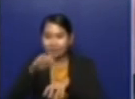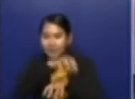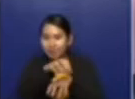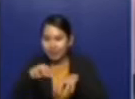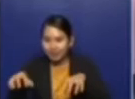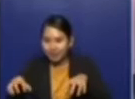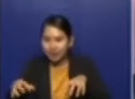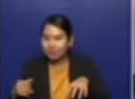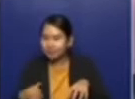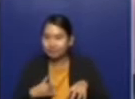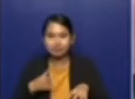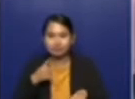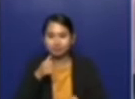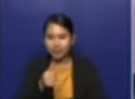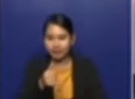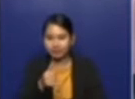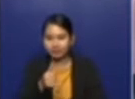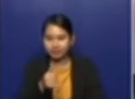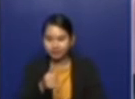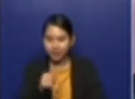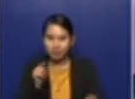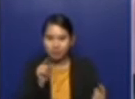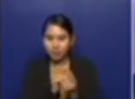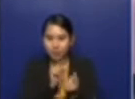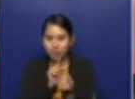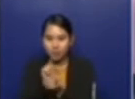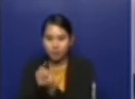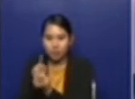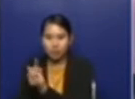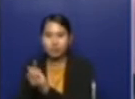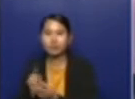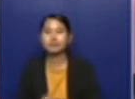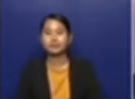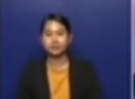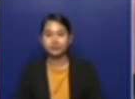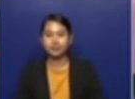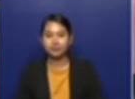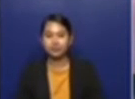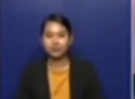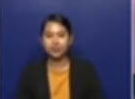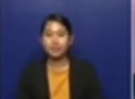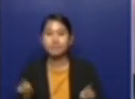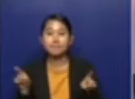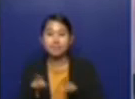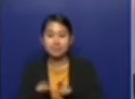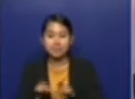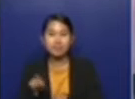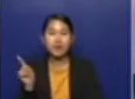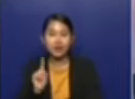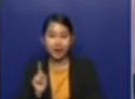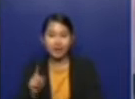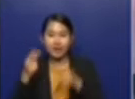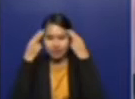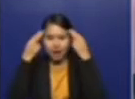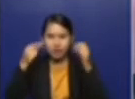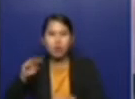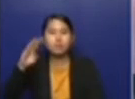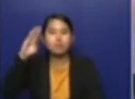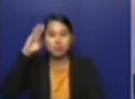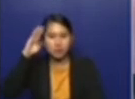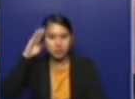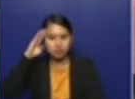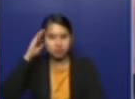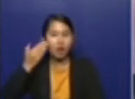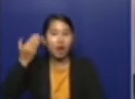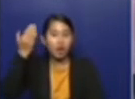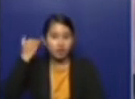ไปหานักศึกษาในห้องประชุมในรั้วของมหาวิทยาลัยเหมือนกับที่พลเอกประยุทธ์จันทร์โอชานั้นได้เ